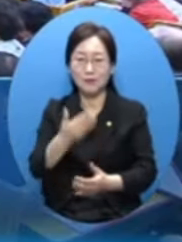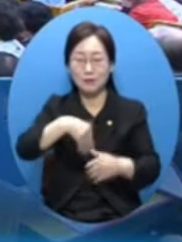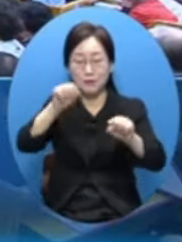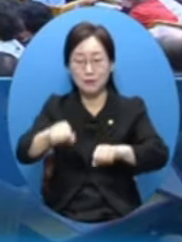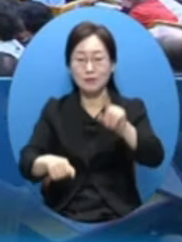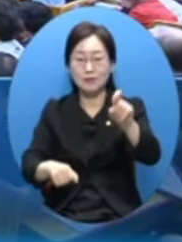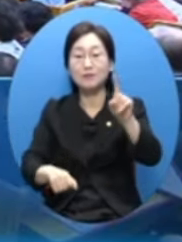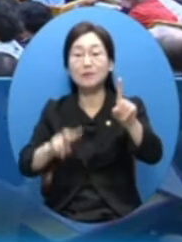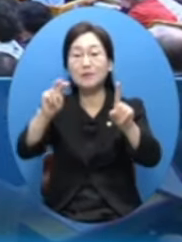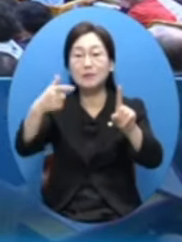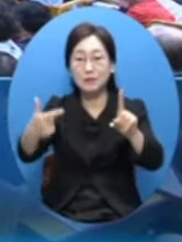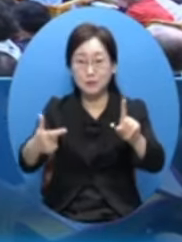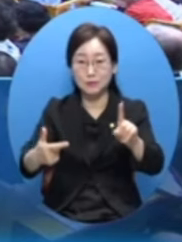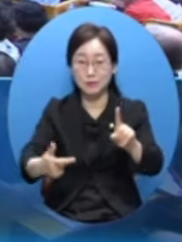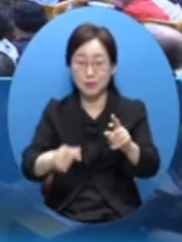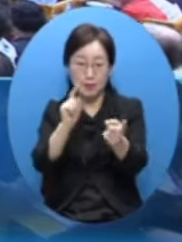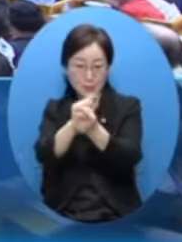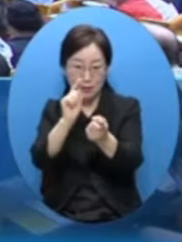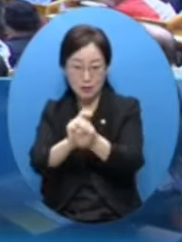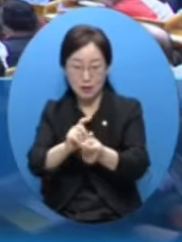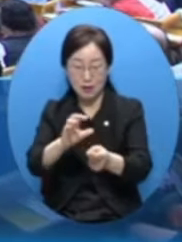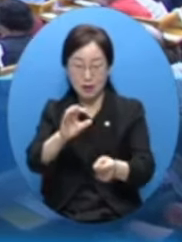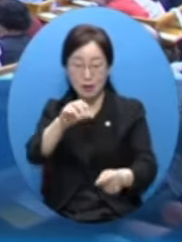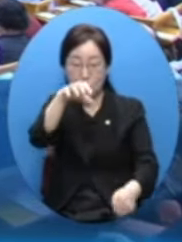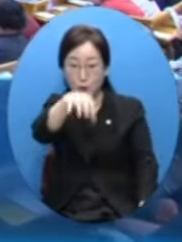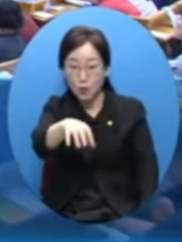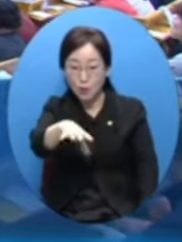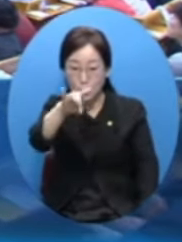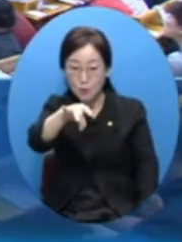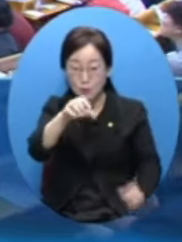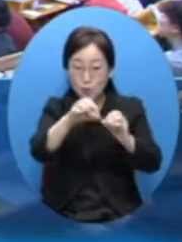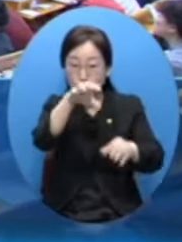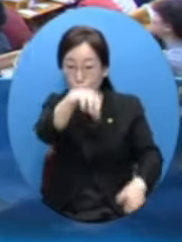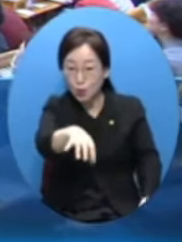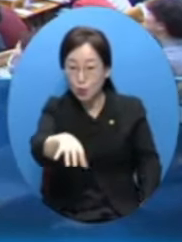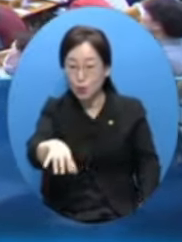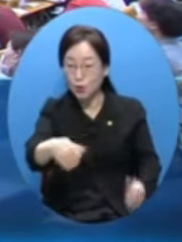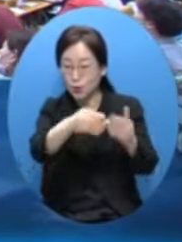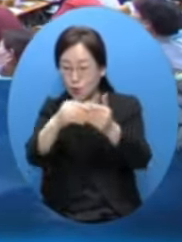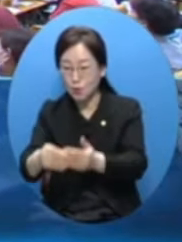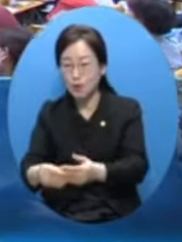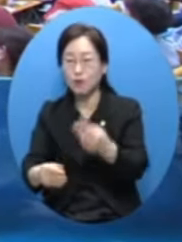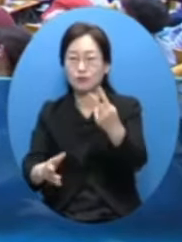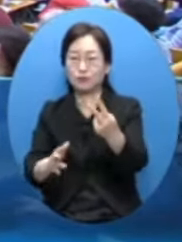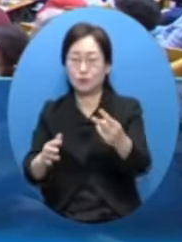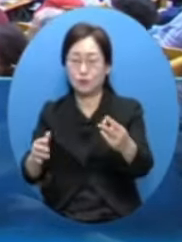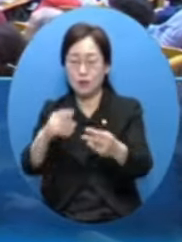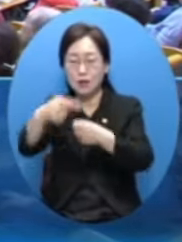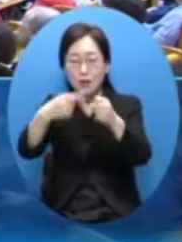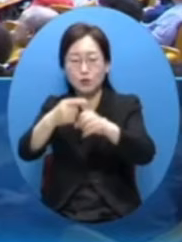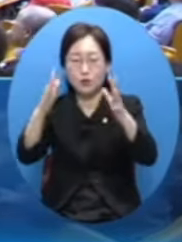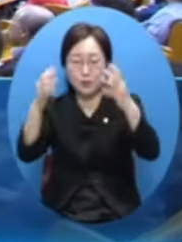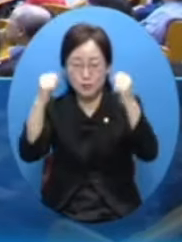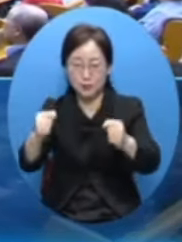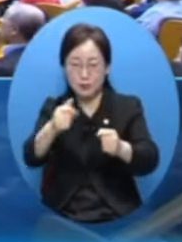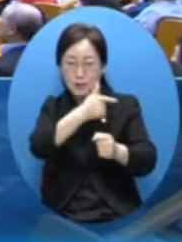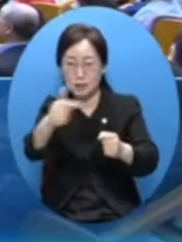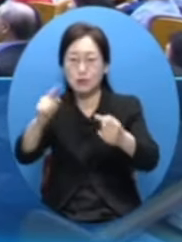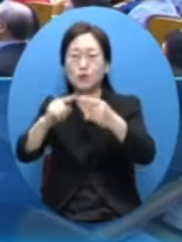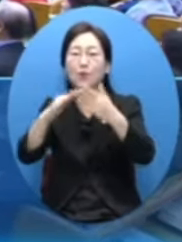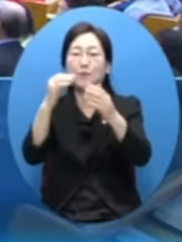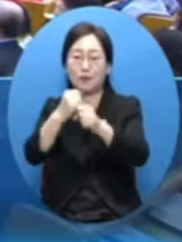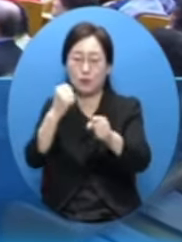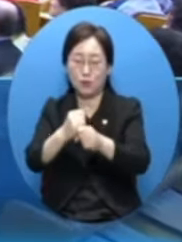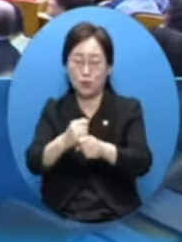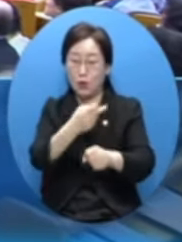26절은 설명합니다. 만남에 안디옥에 데리고 와서 둘이 교회에 1년간 모여있어 큰 무리를 가르쳤고 제자들이 안디옥에서